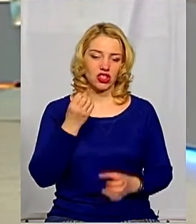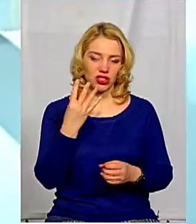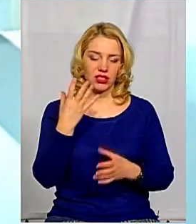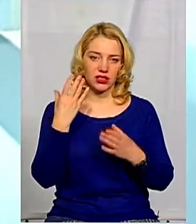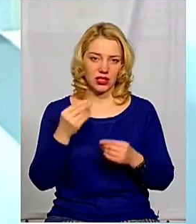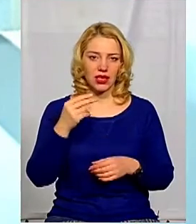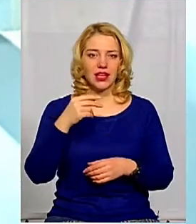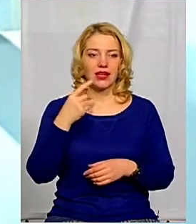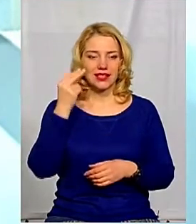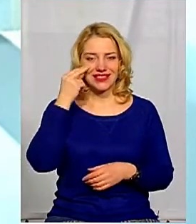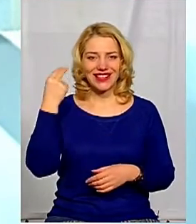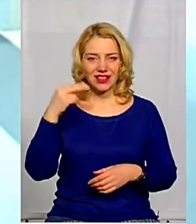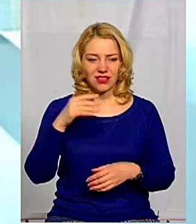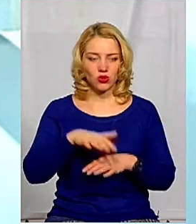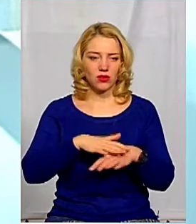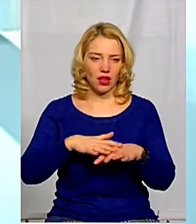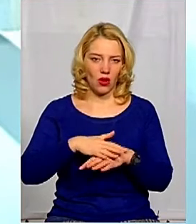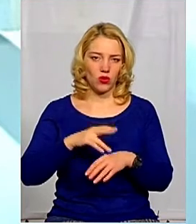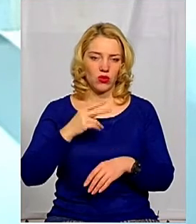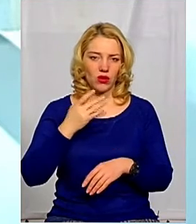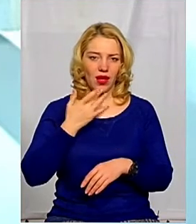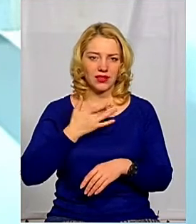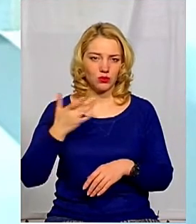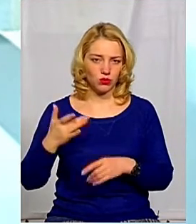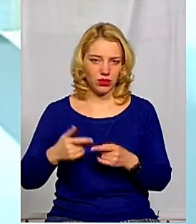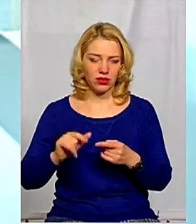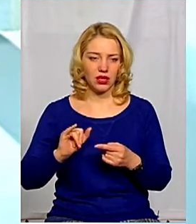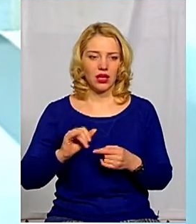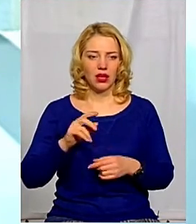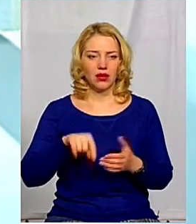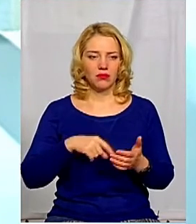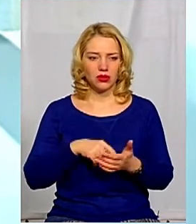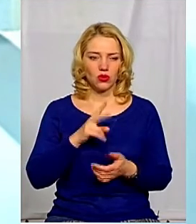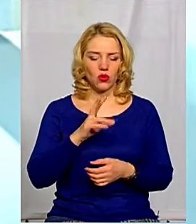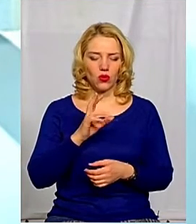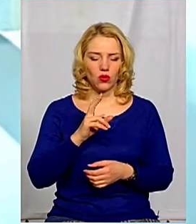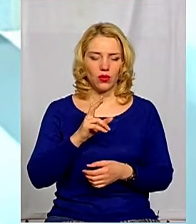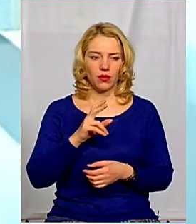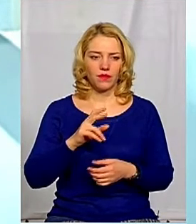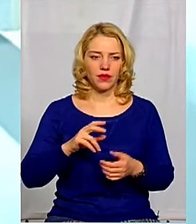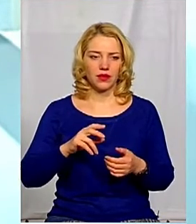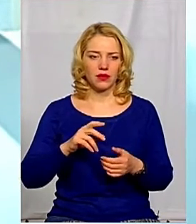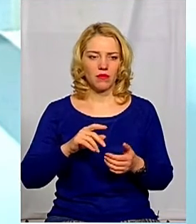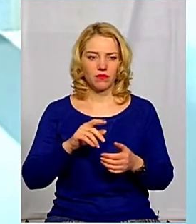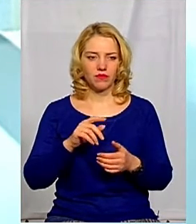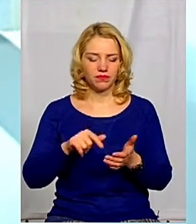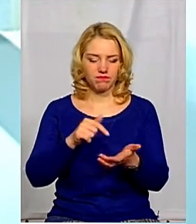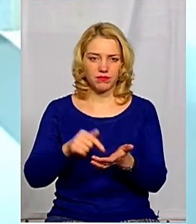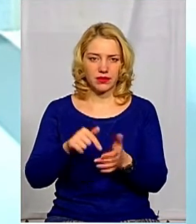із Китайської Народної Республіки, а саме із міста Ухань і провінції Хубей.